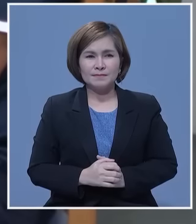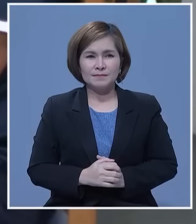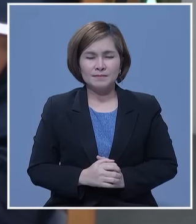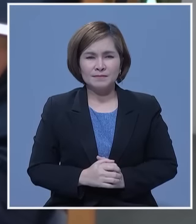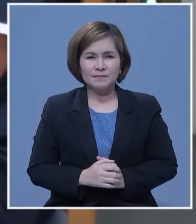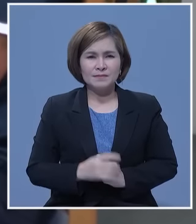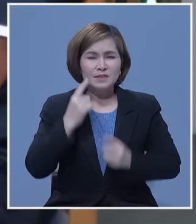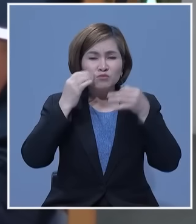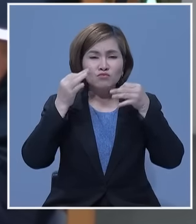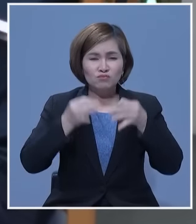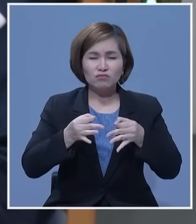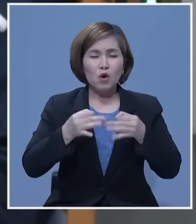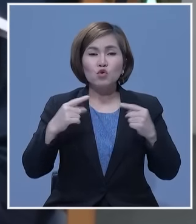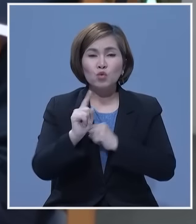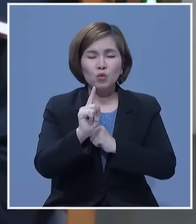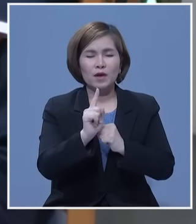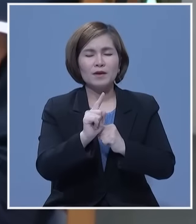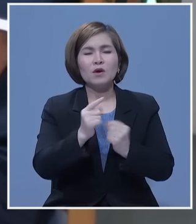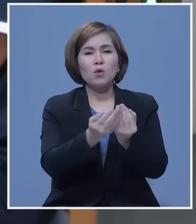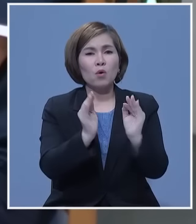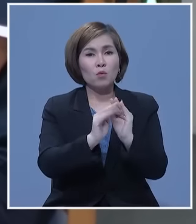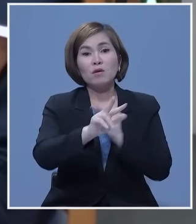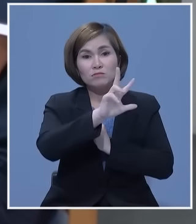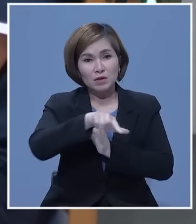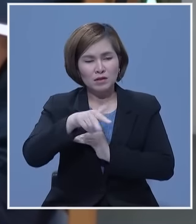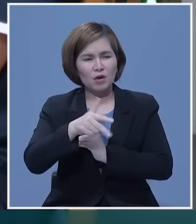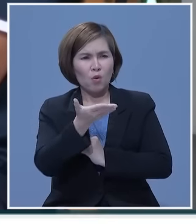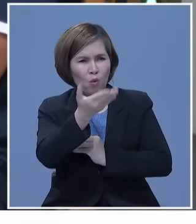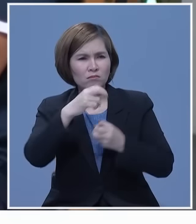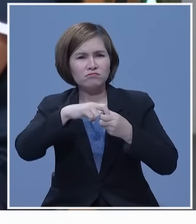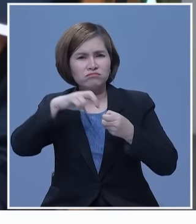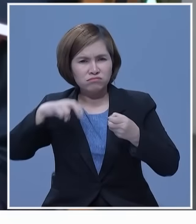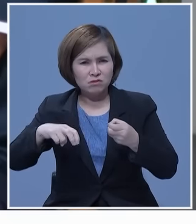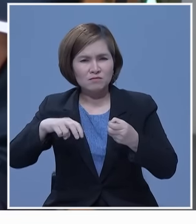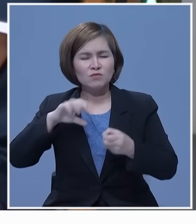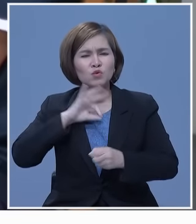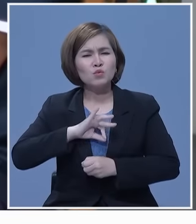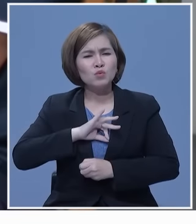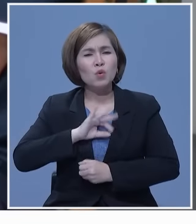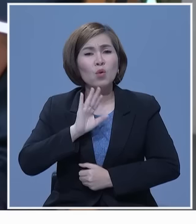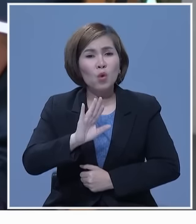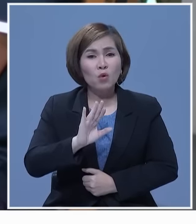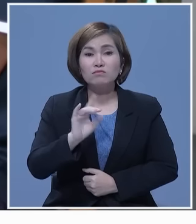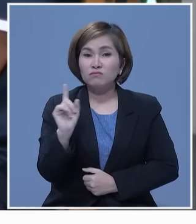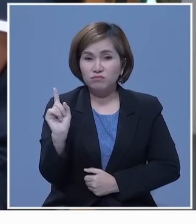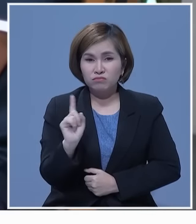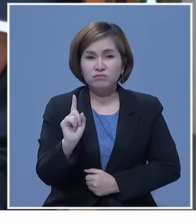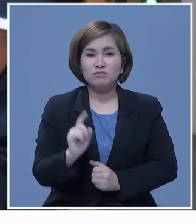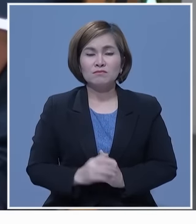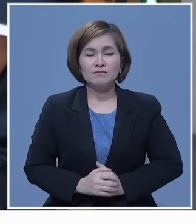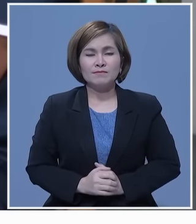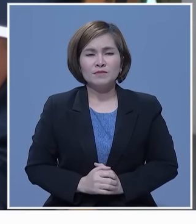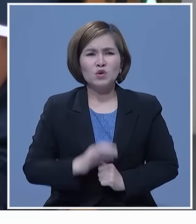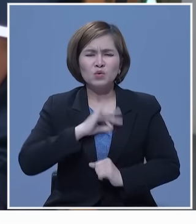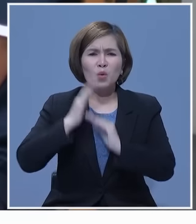วันที่ตัดสินใจยุติออกมาจากครอบครัวเพื่อไทยเนี่ยต้องถามนะว่าความรู้สึกนาทีนั้นมัน